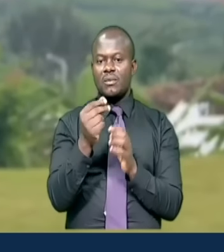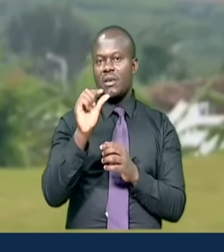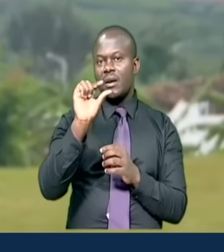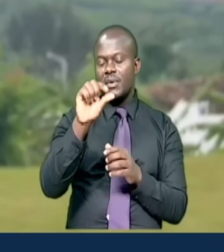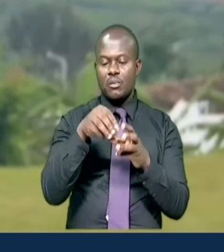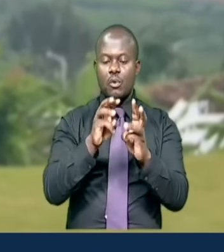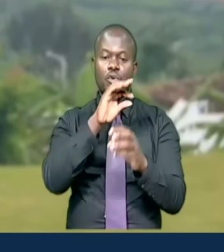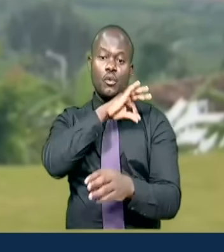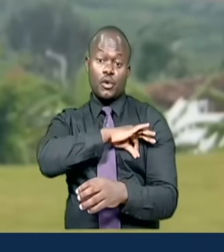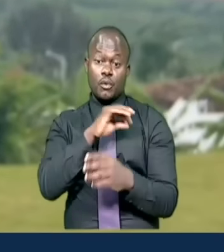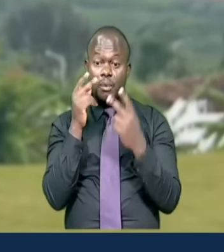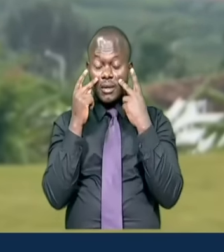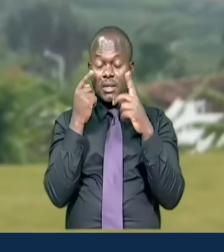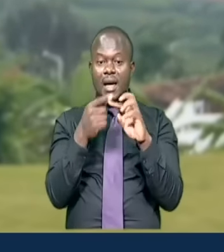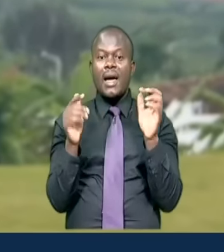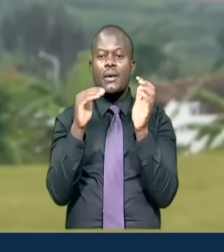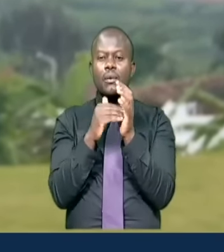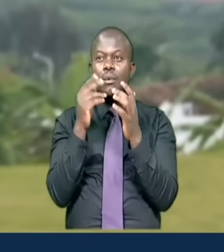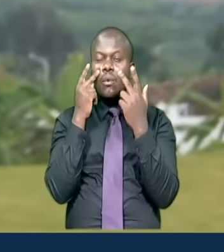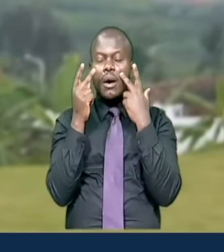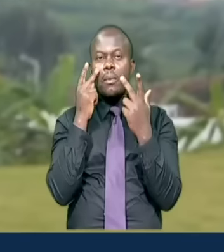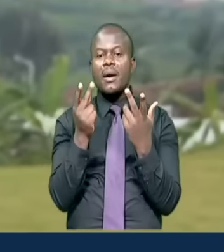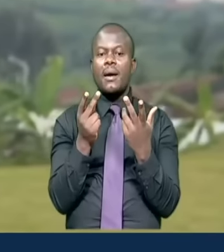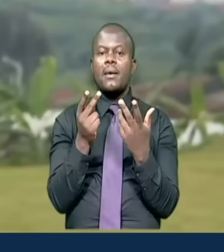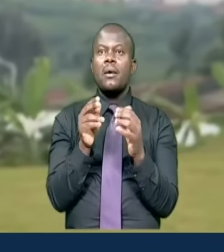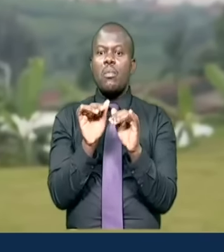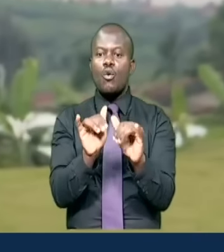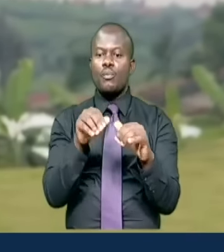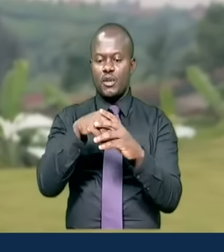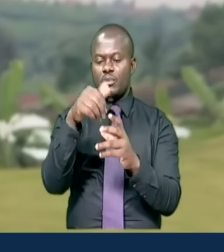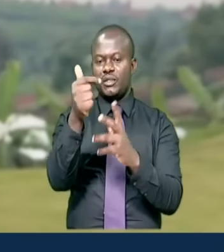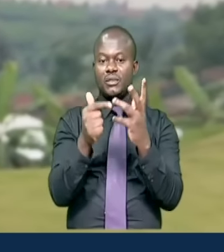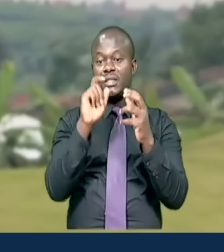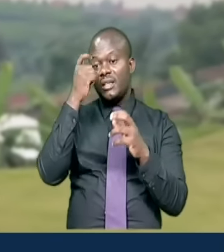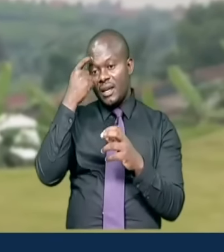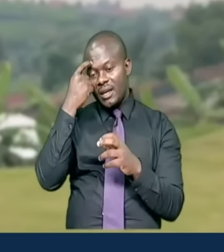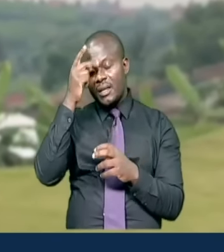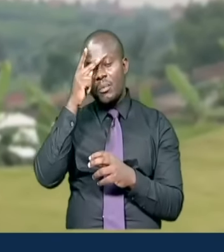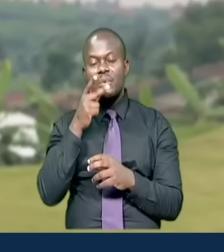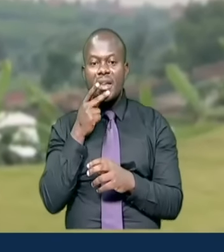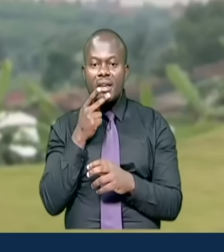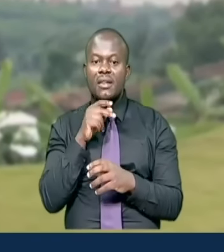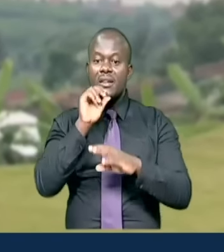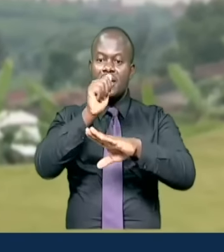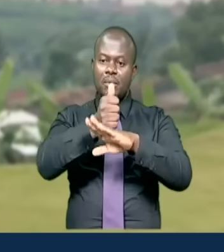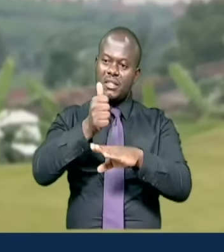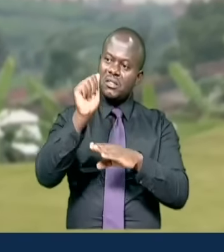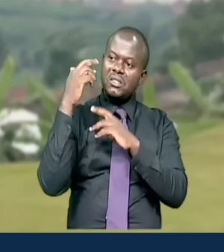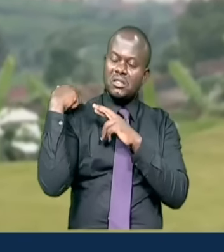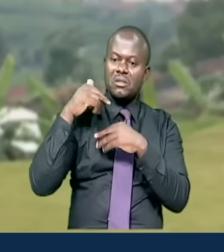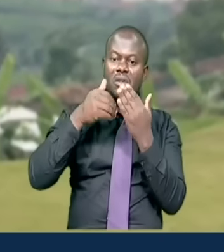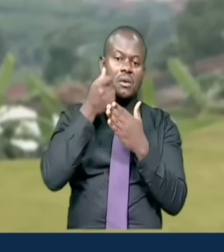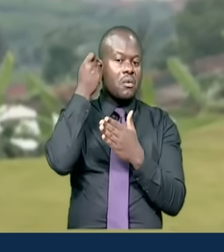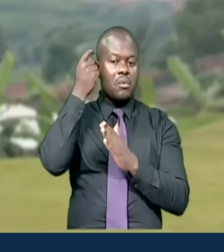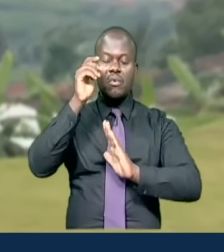bw'inyungu bakazibona, ariko ugasanga bagumye muri icyo cya leta mubyeyi, ntibashyireho akabo ngo bumve